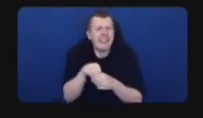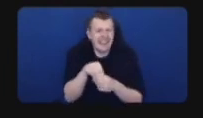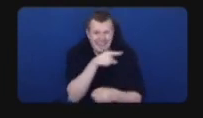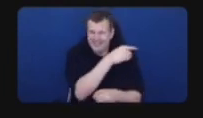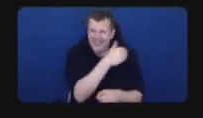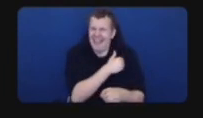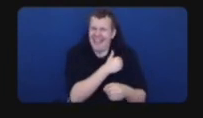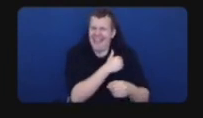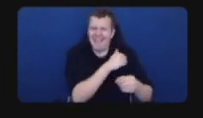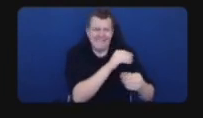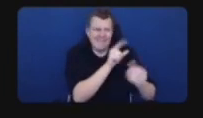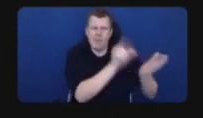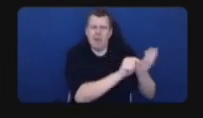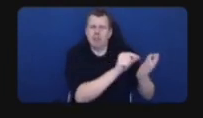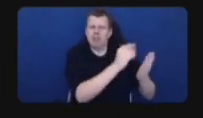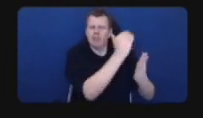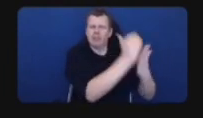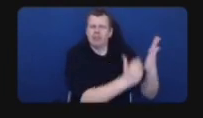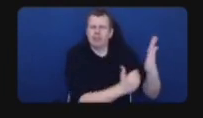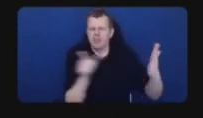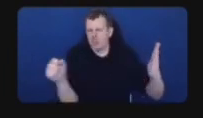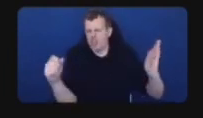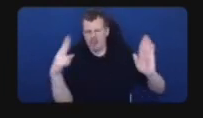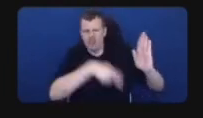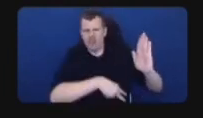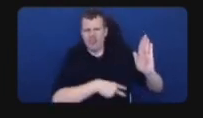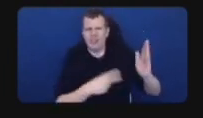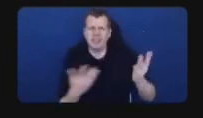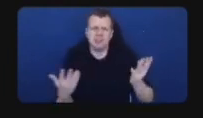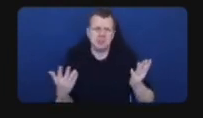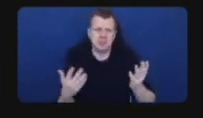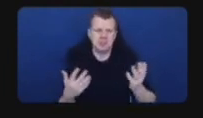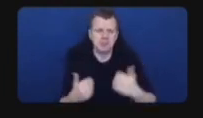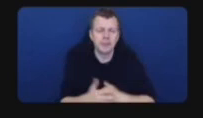符合一些安全的检测呢, 才给孩子的, 才给我们所有人的。